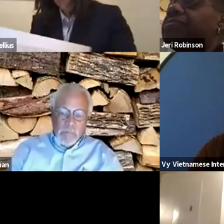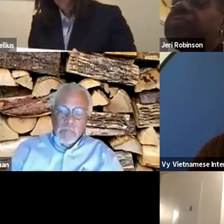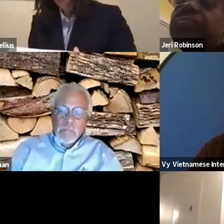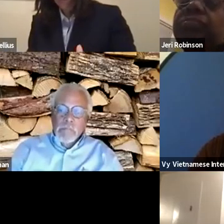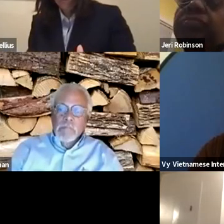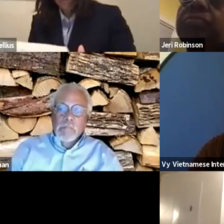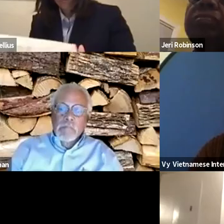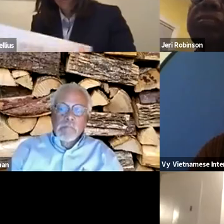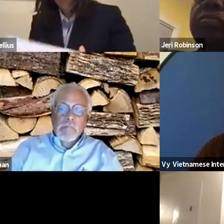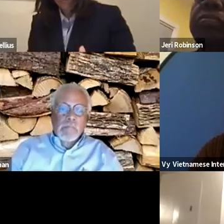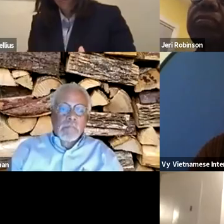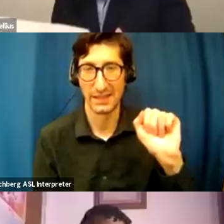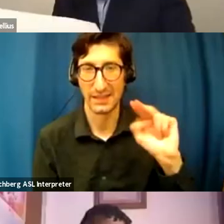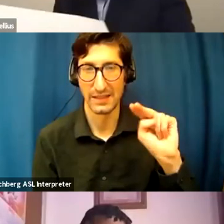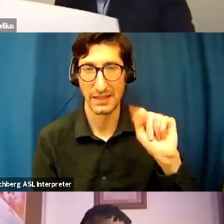大家好，我名叫Terry,